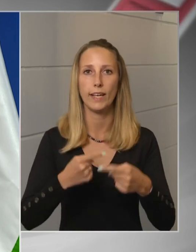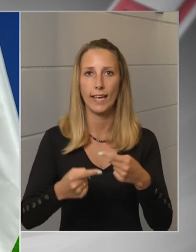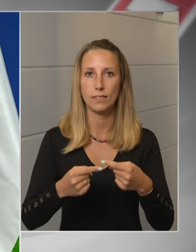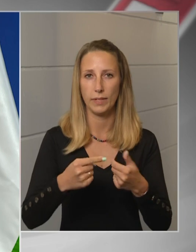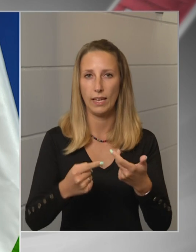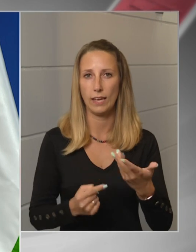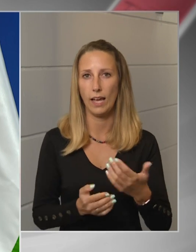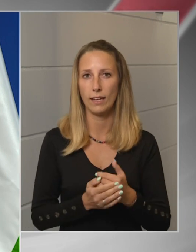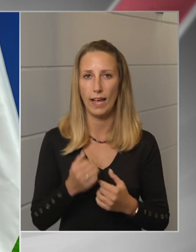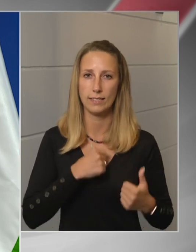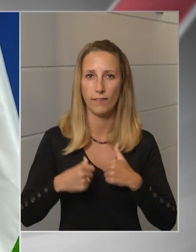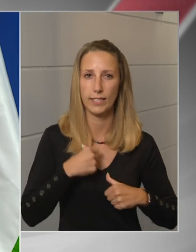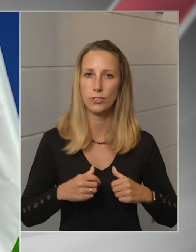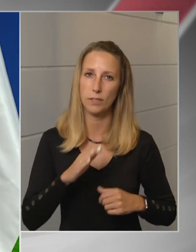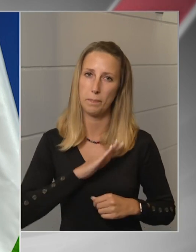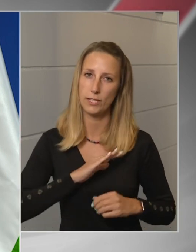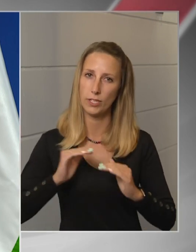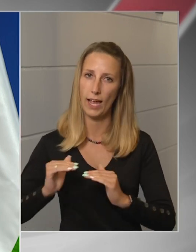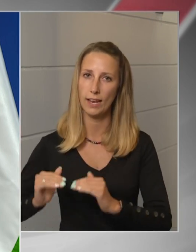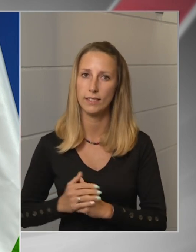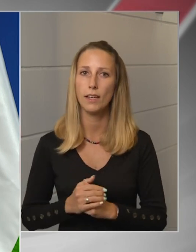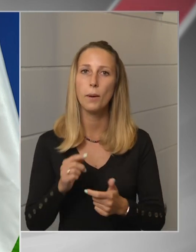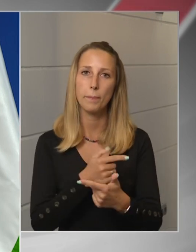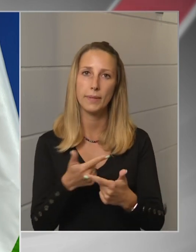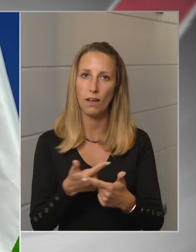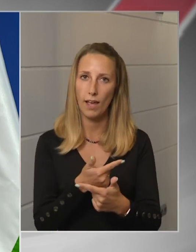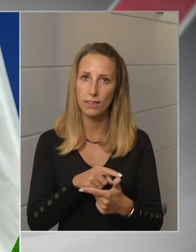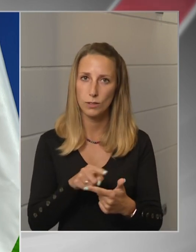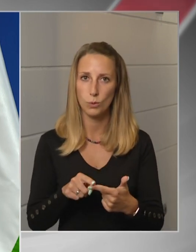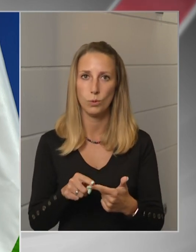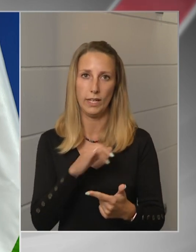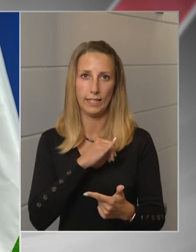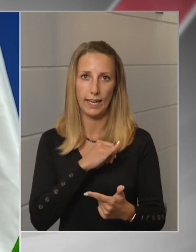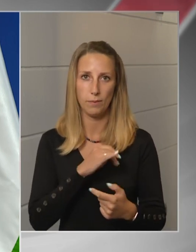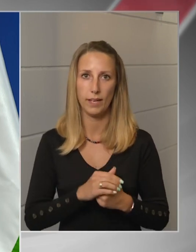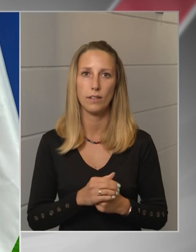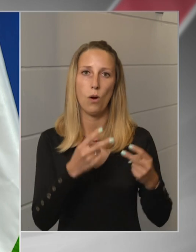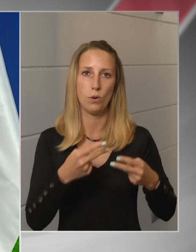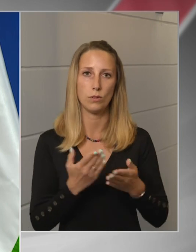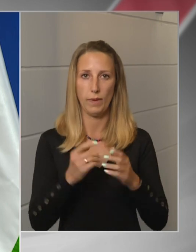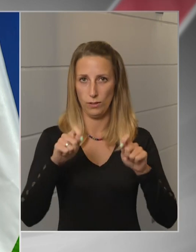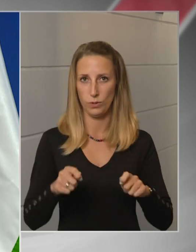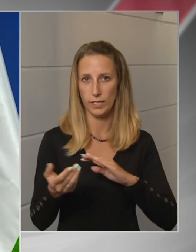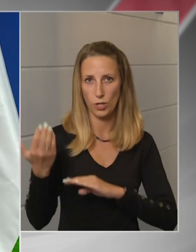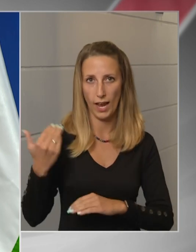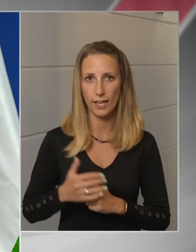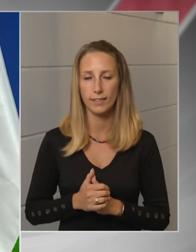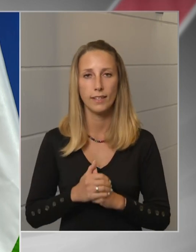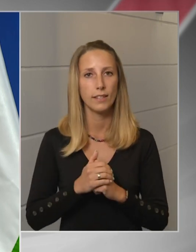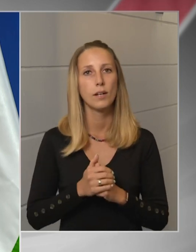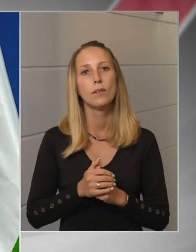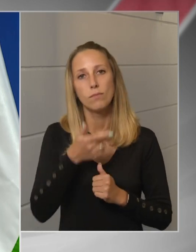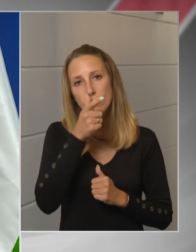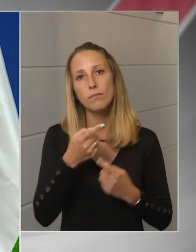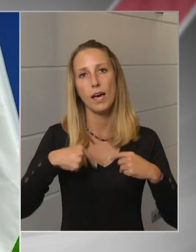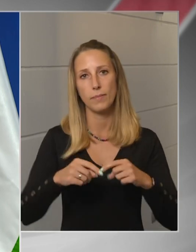elszenvedését mérsékelni. Mind a kettő érdekében hoztunk már döntéseket. Bárni azt